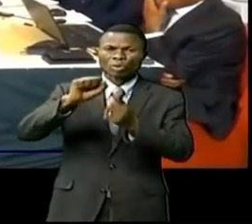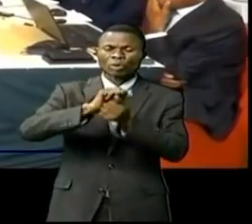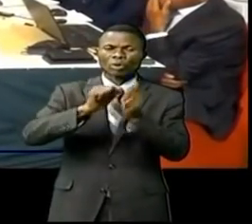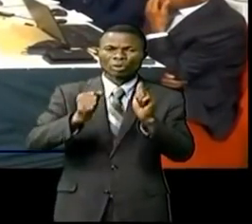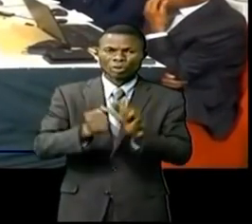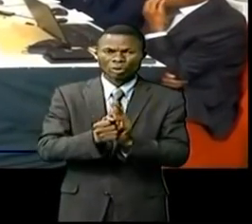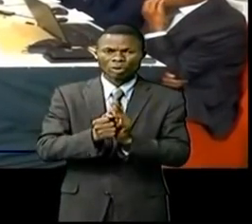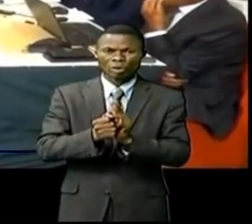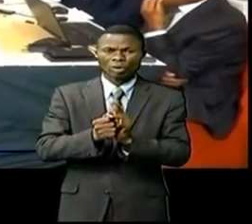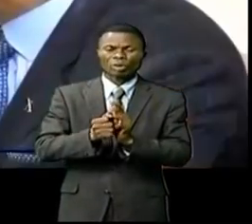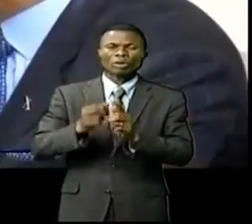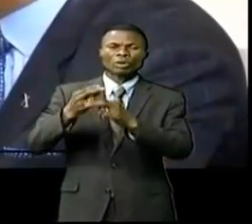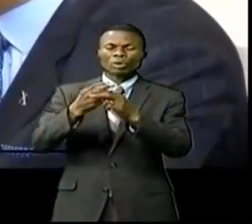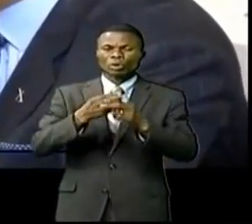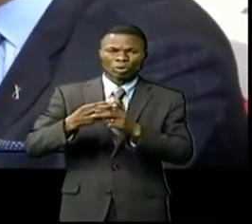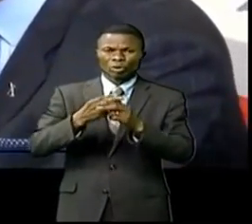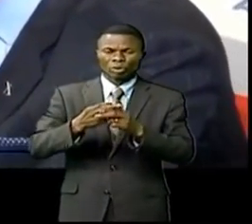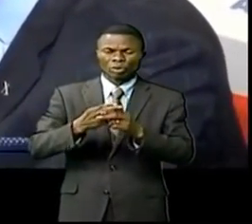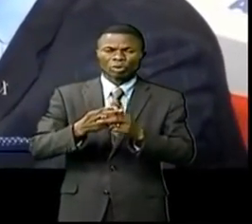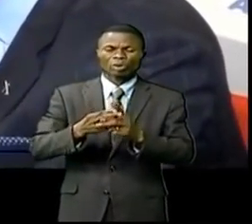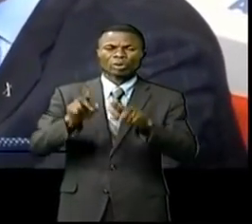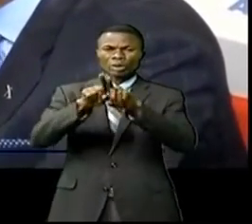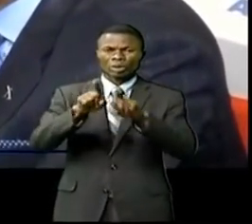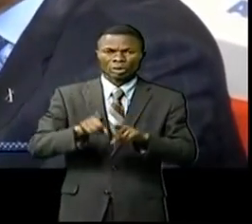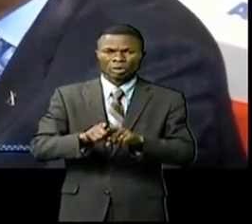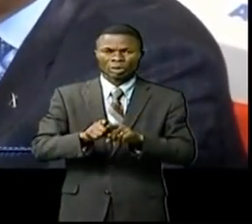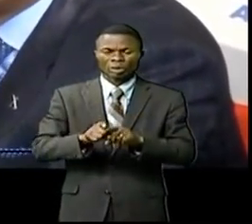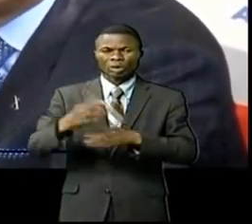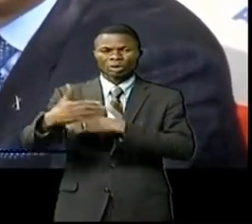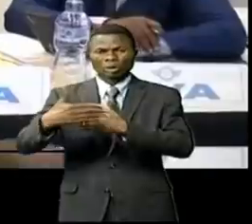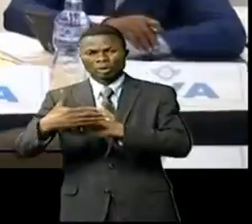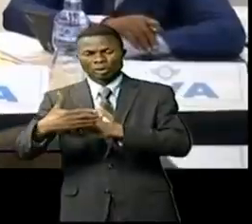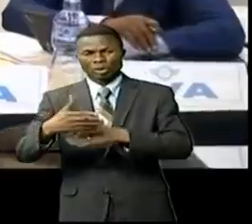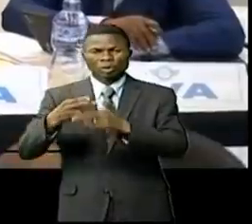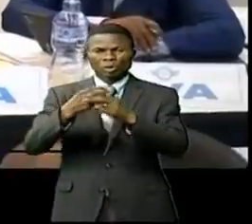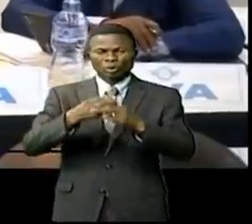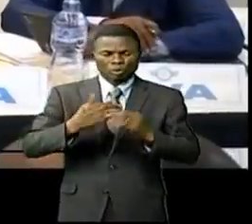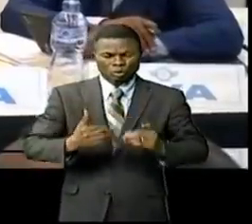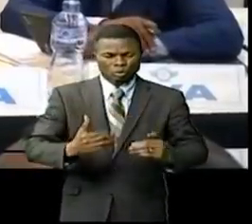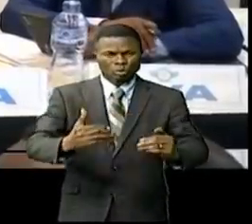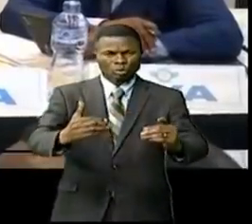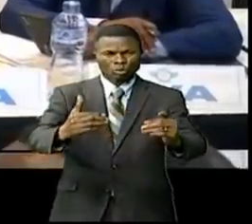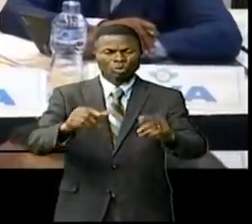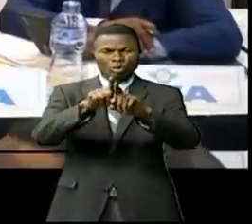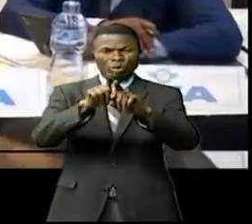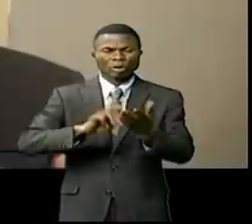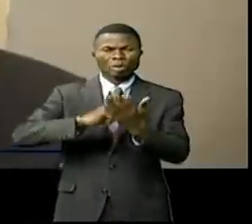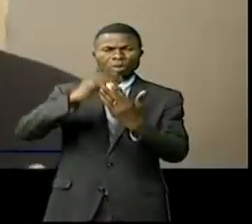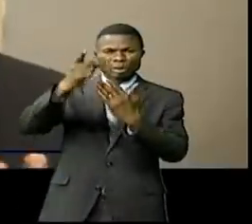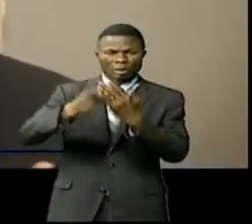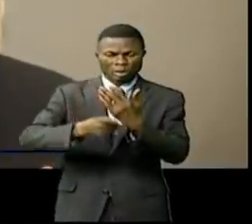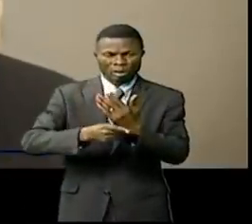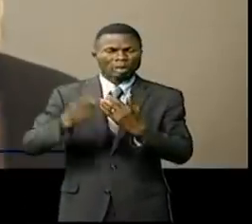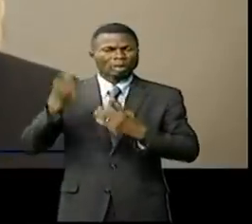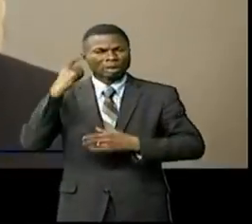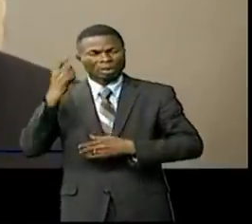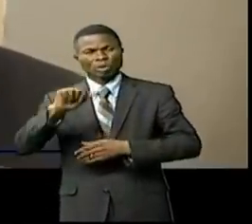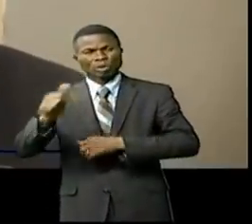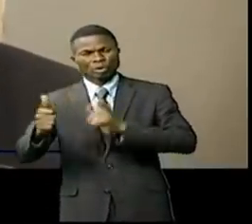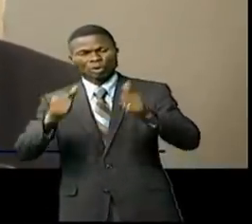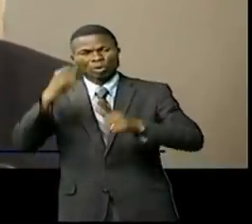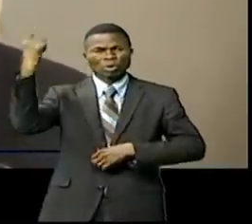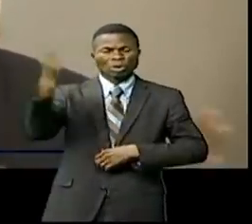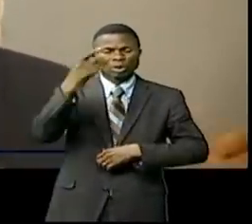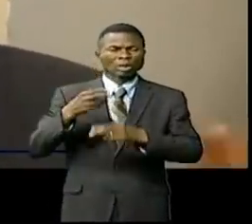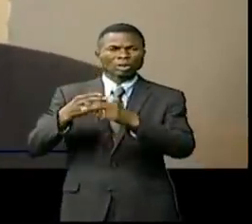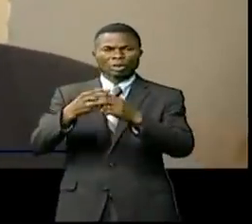de supervision de la sécurité, approche de surveillance continue et programme d'audit universel de